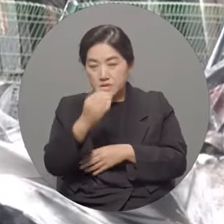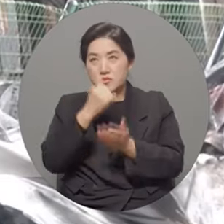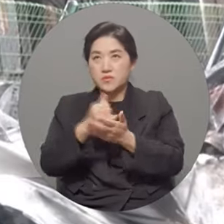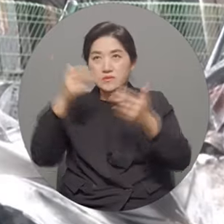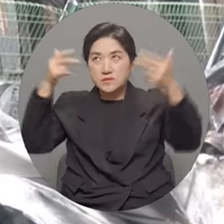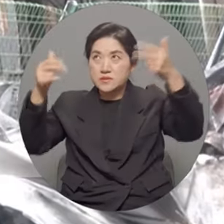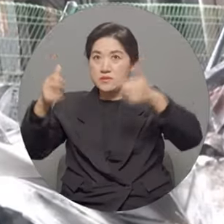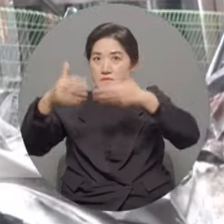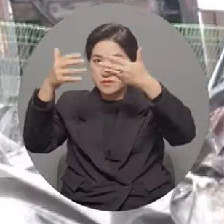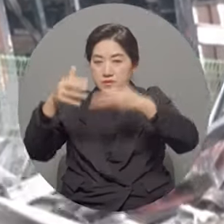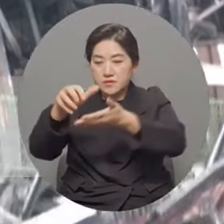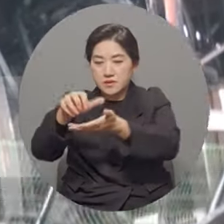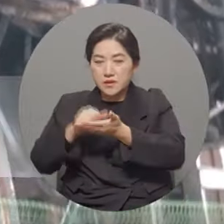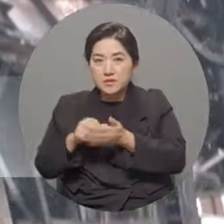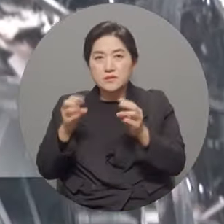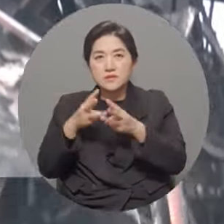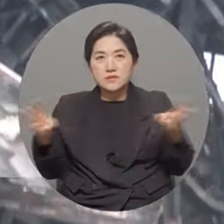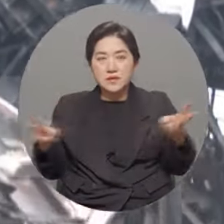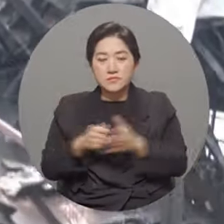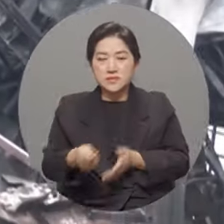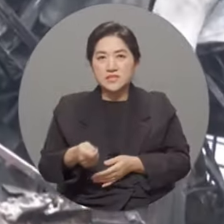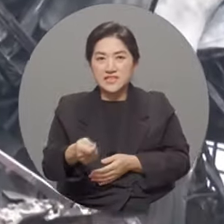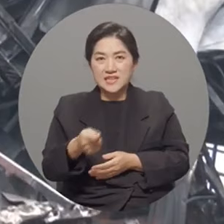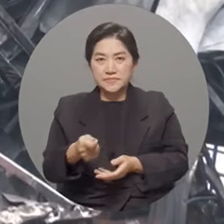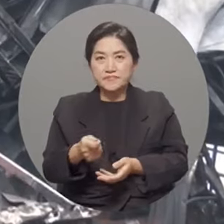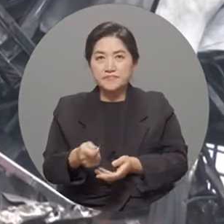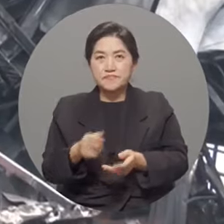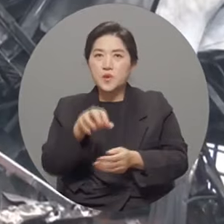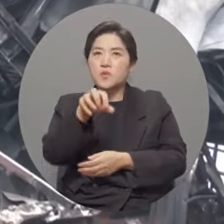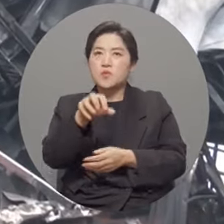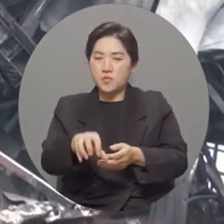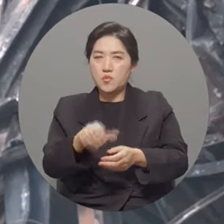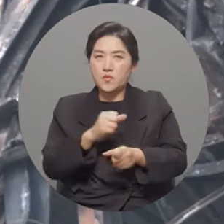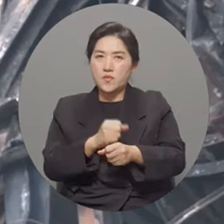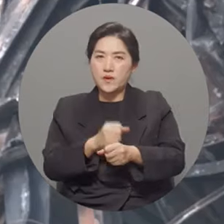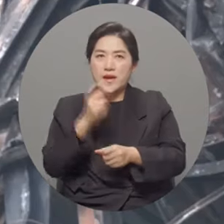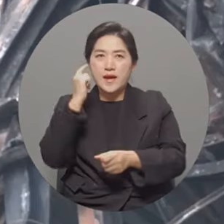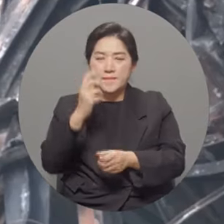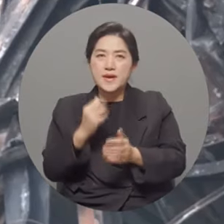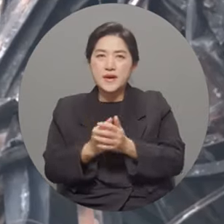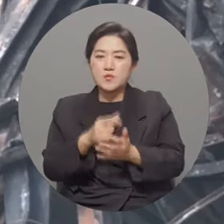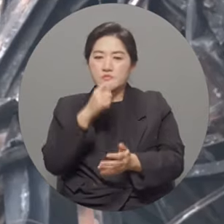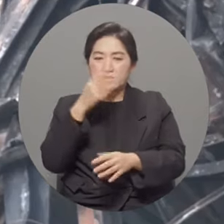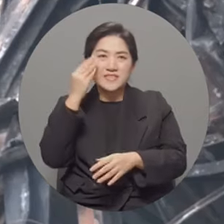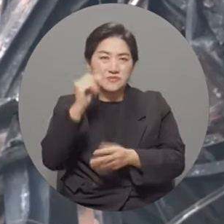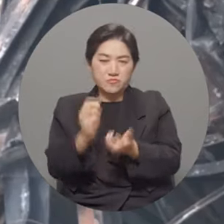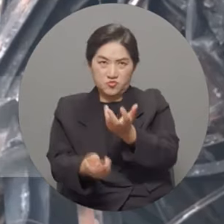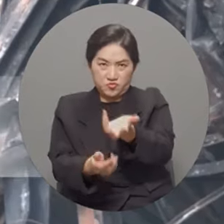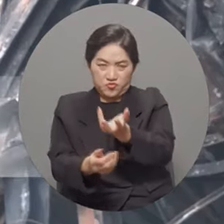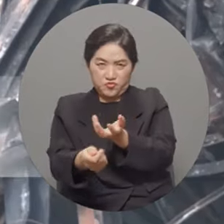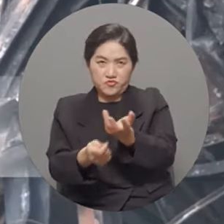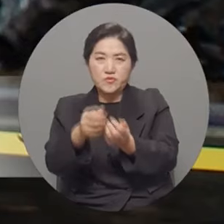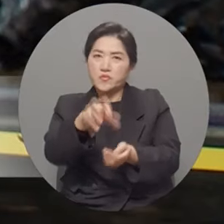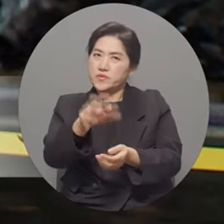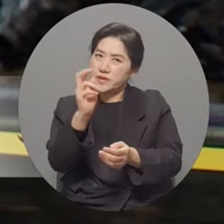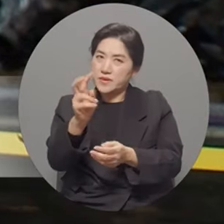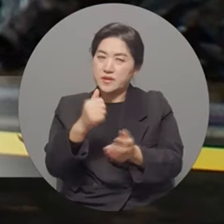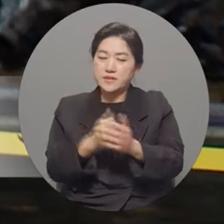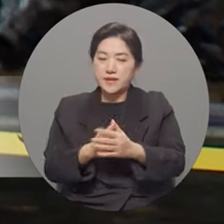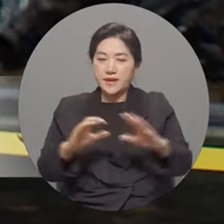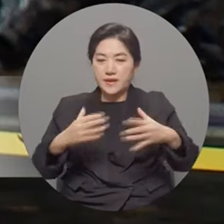영상 등을 토대로 3층 튀김기에서 불이 시작됐다는 가능성에 무게를 두고 있는데요. 건물 붕괴 우려 탓에 오늘